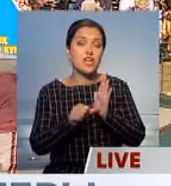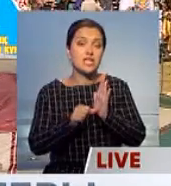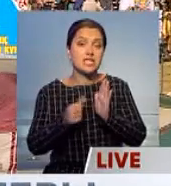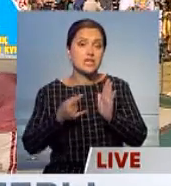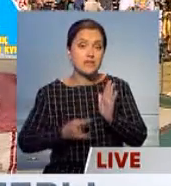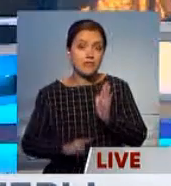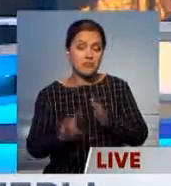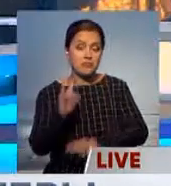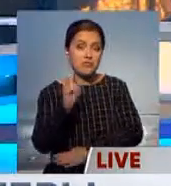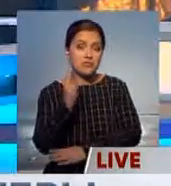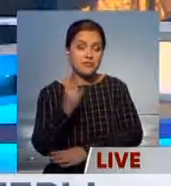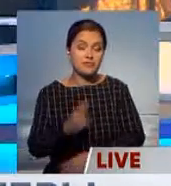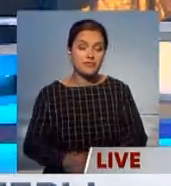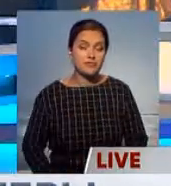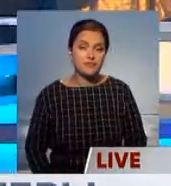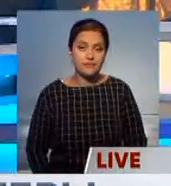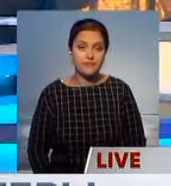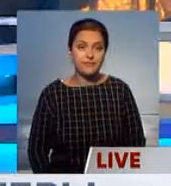новорожденных.